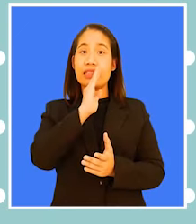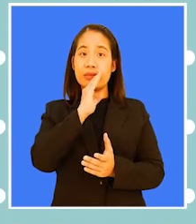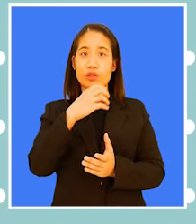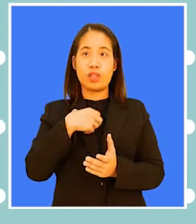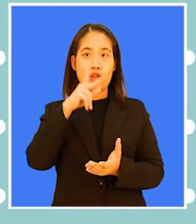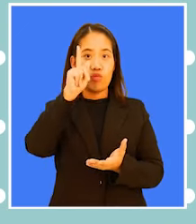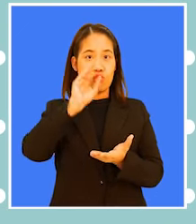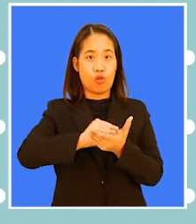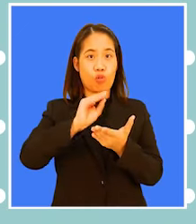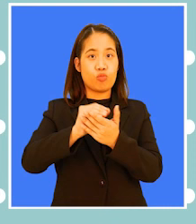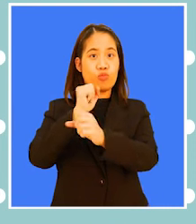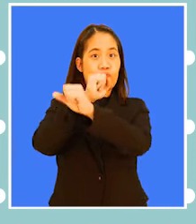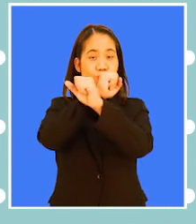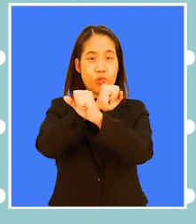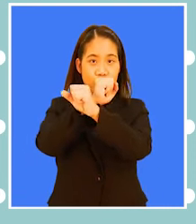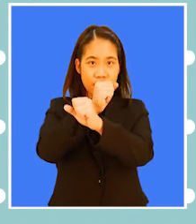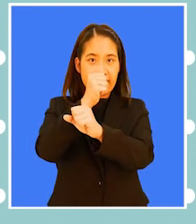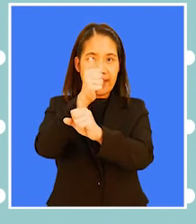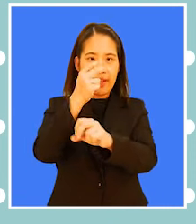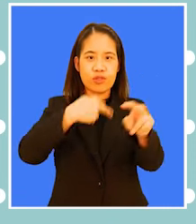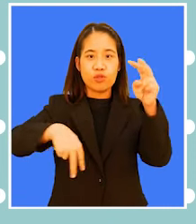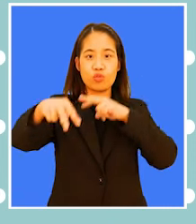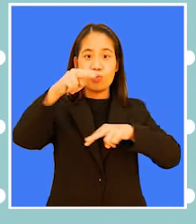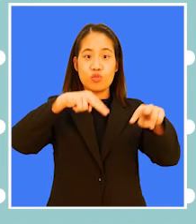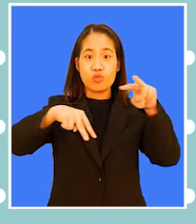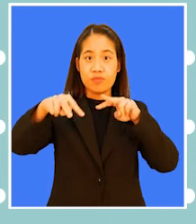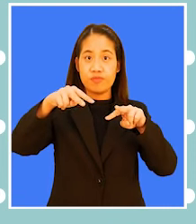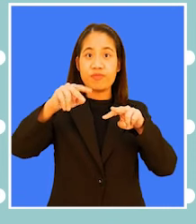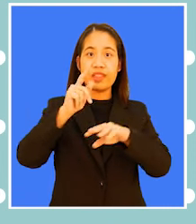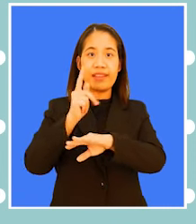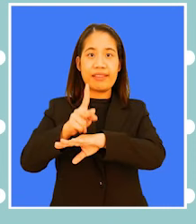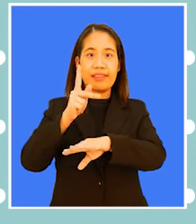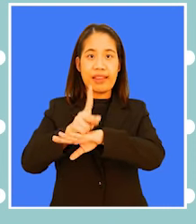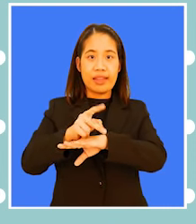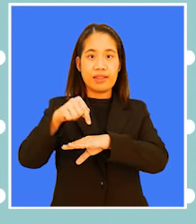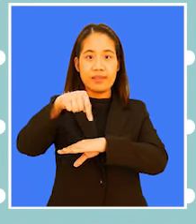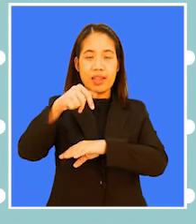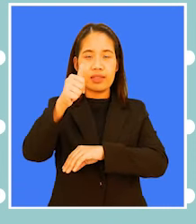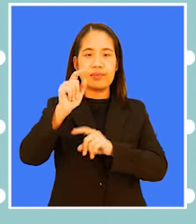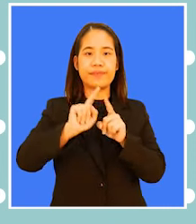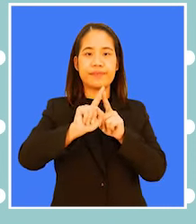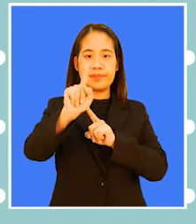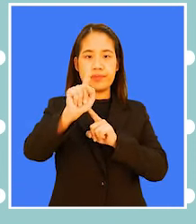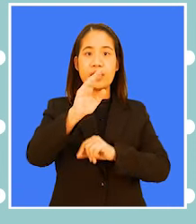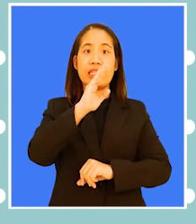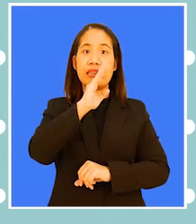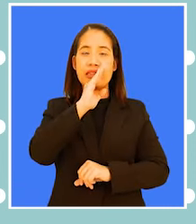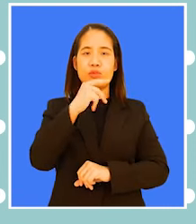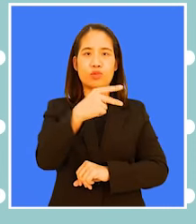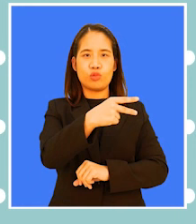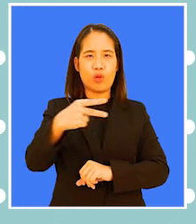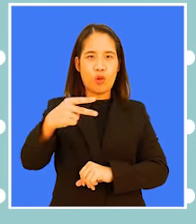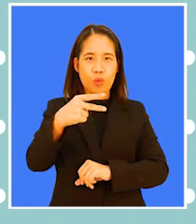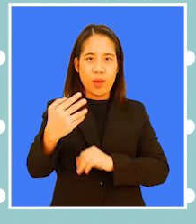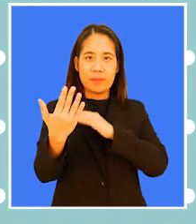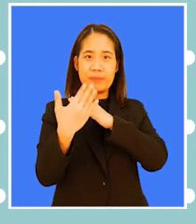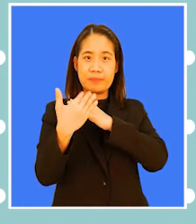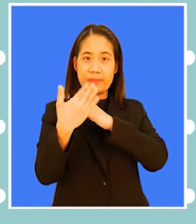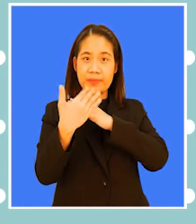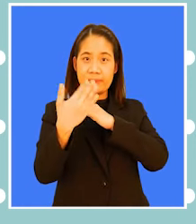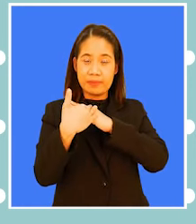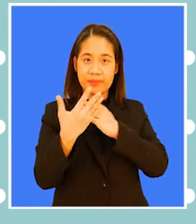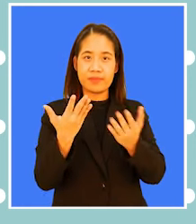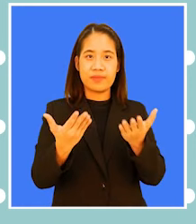การป้องกันข้อมูลและดูแลความมั่นคงปลอดภัยจากอาชญากรรมทางอินเทอร์เน็ตข้อแรกหากมีข้อความเชิญชวน